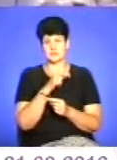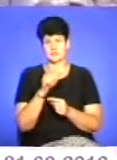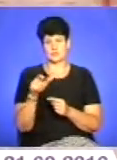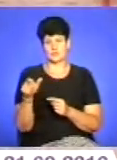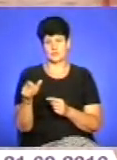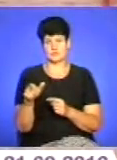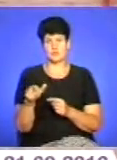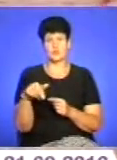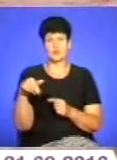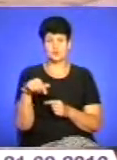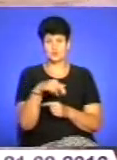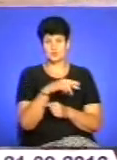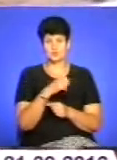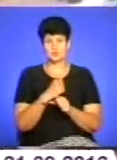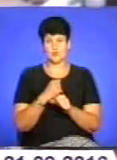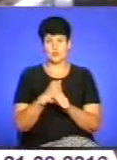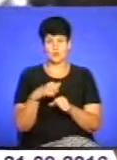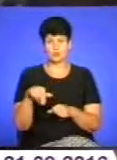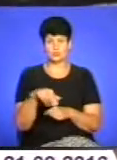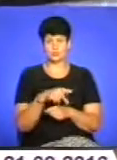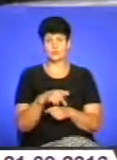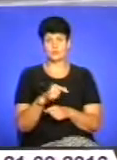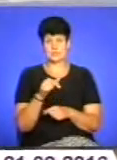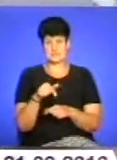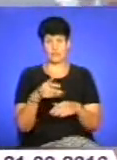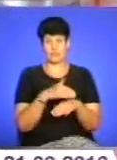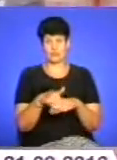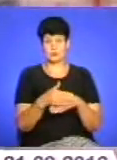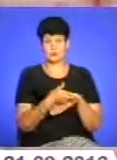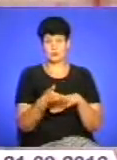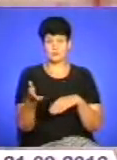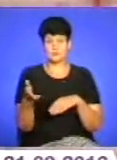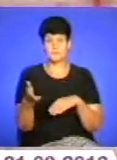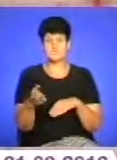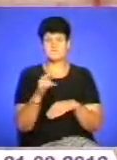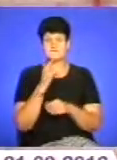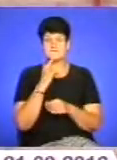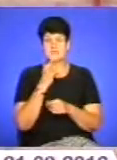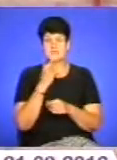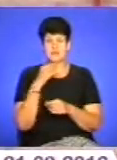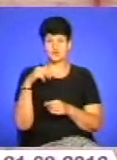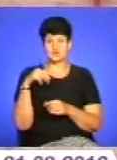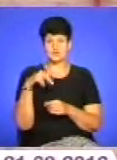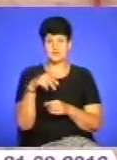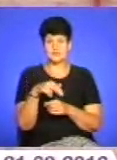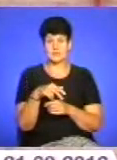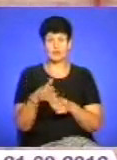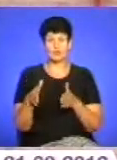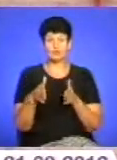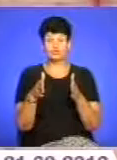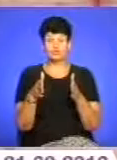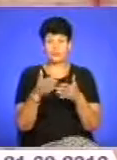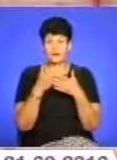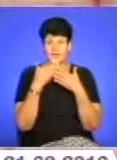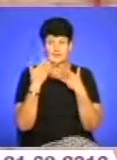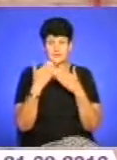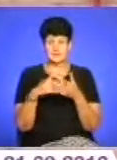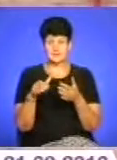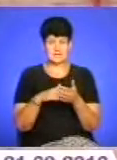Дуже сідаю на роботу цією вулицею саме. І дуже важко, по-перше, йти, бо дороги як такої взагалі